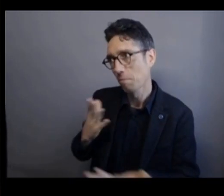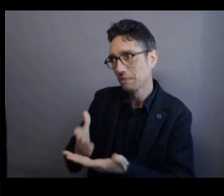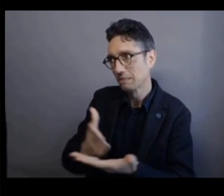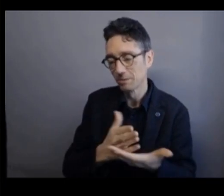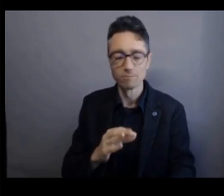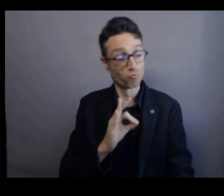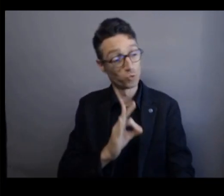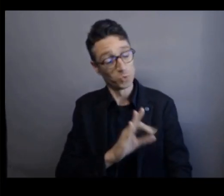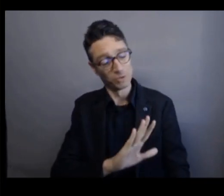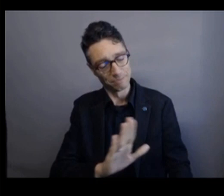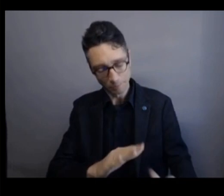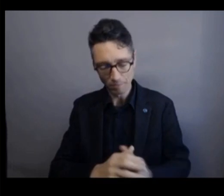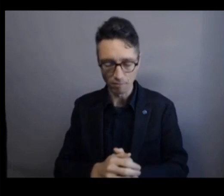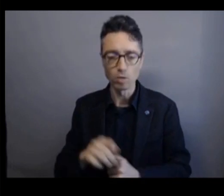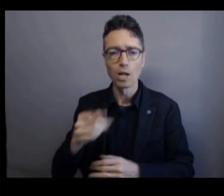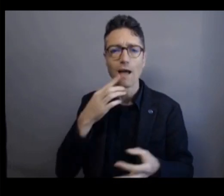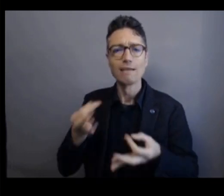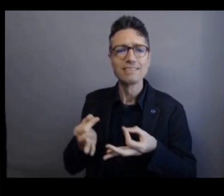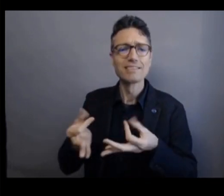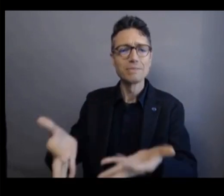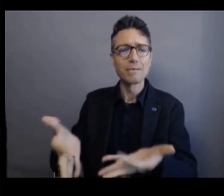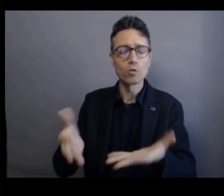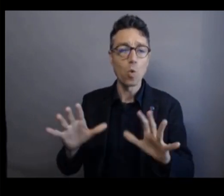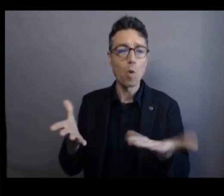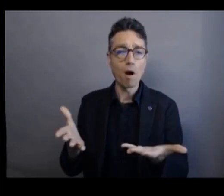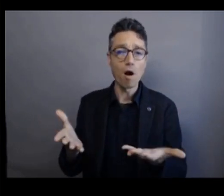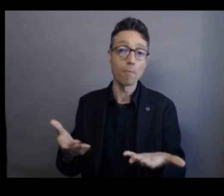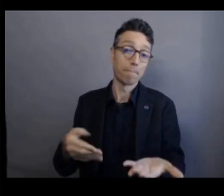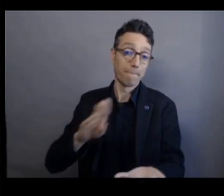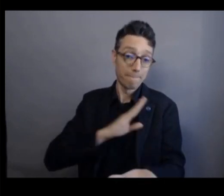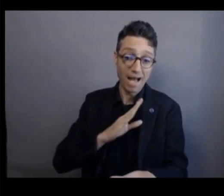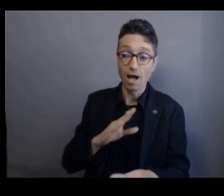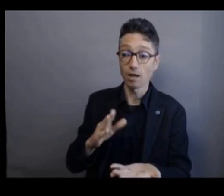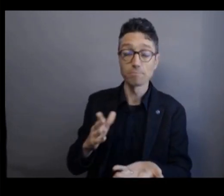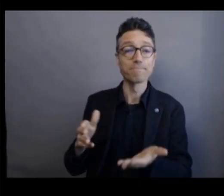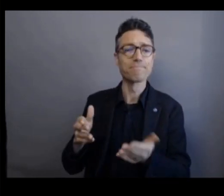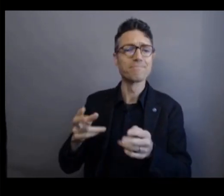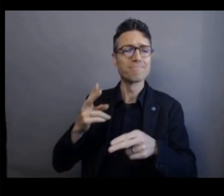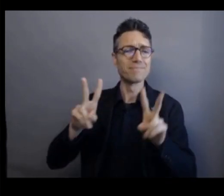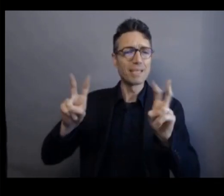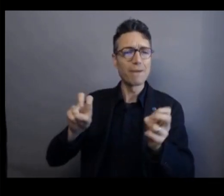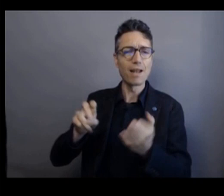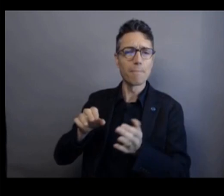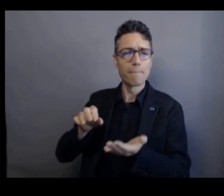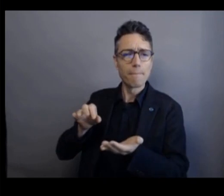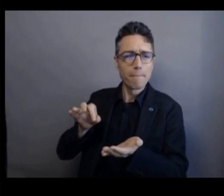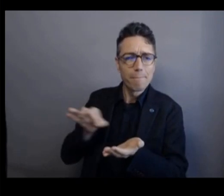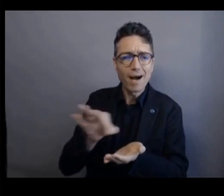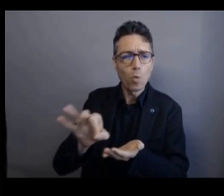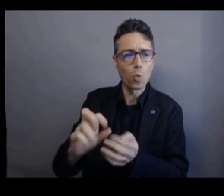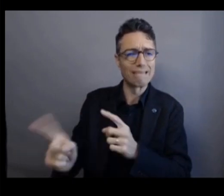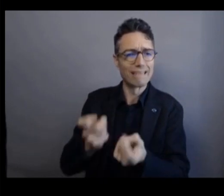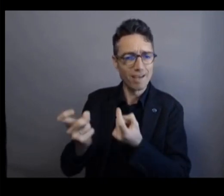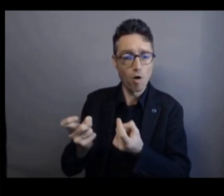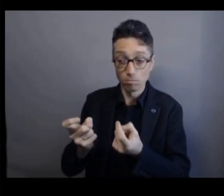aussi, on l'a fait sous forme de parcours client, donc avec des collaborateurs en situation de handicap, et donc pour que ce soit très opérationnel et que